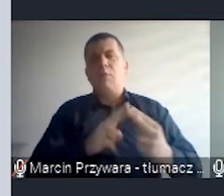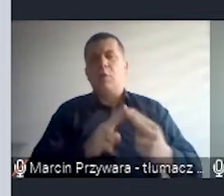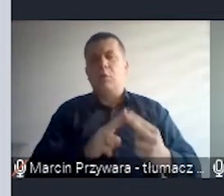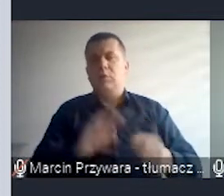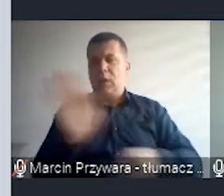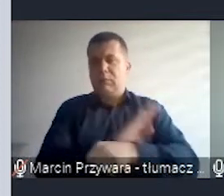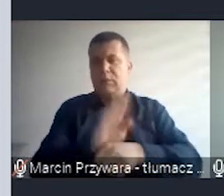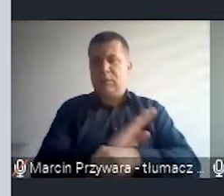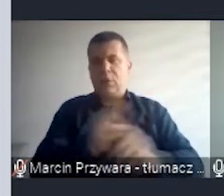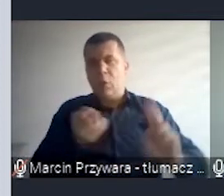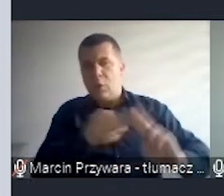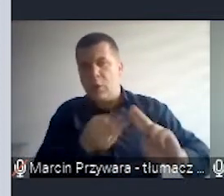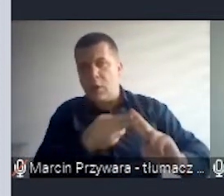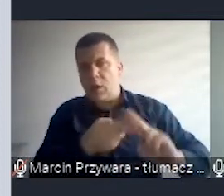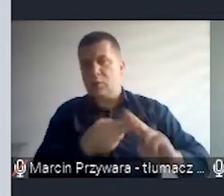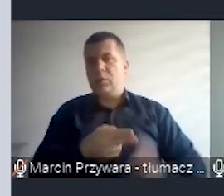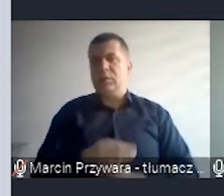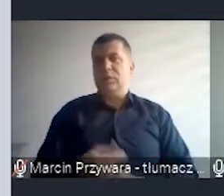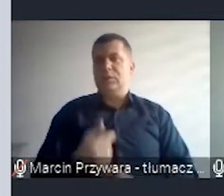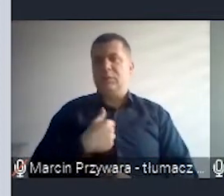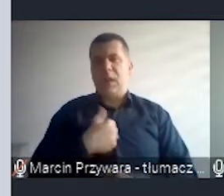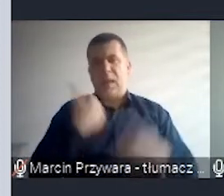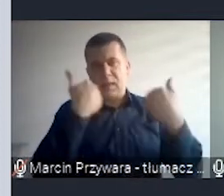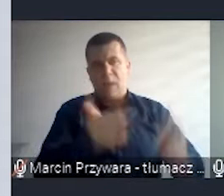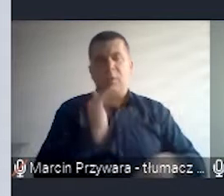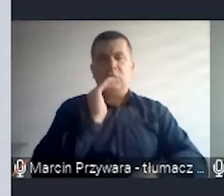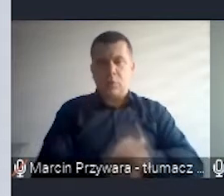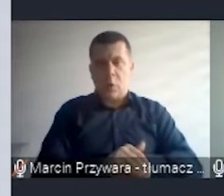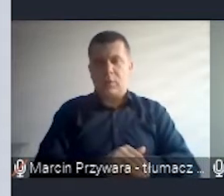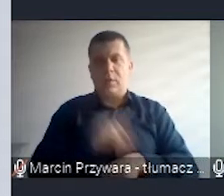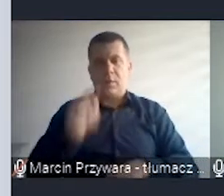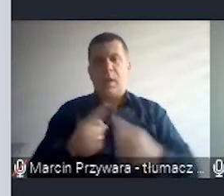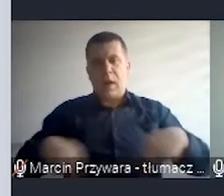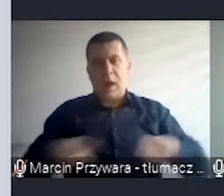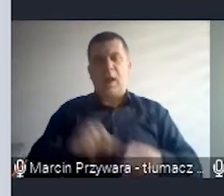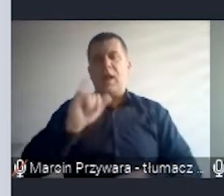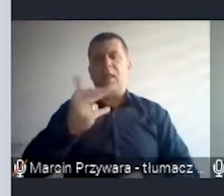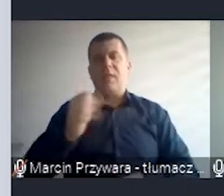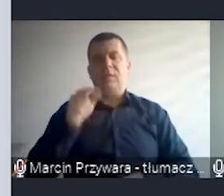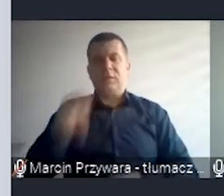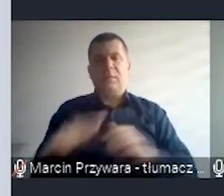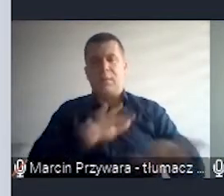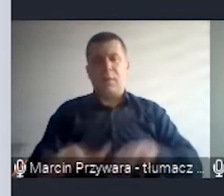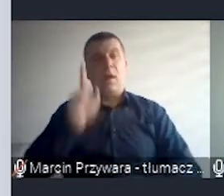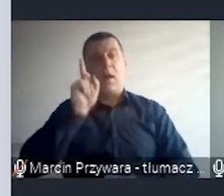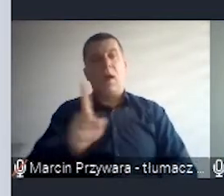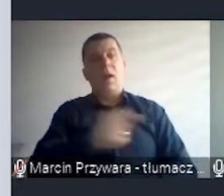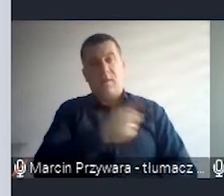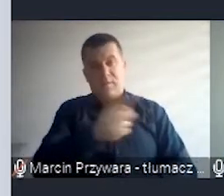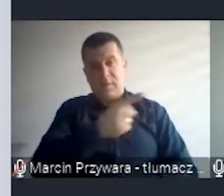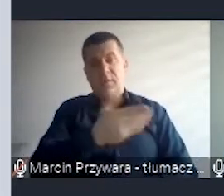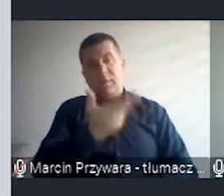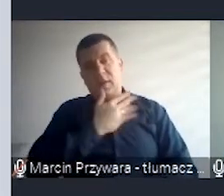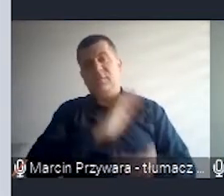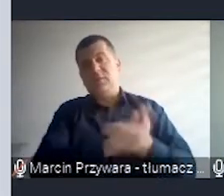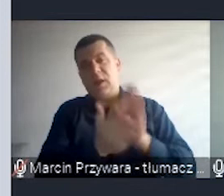się. My damy Wam zgodę na realizację inwestycji w tym miejscu, ale Wy w